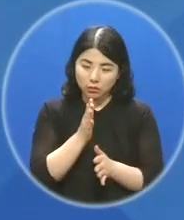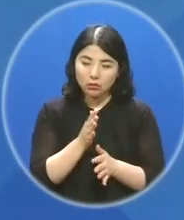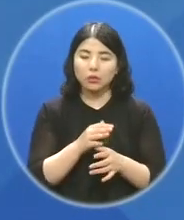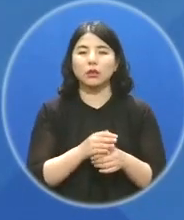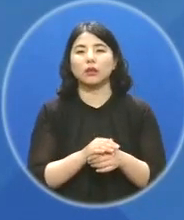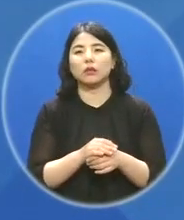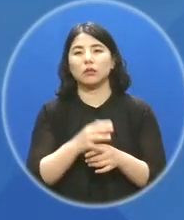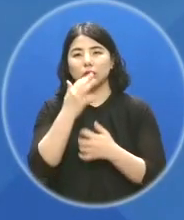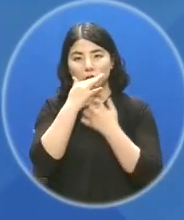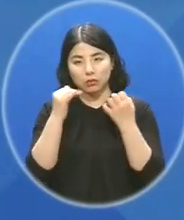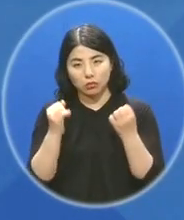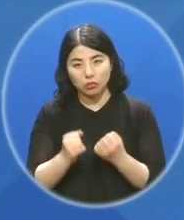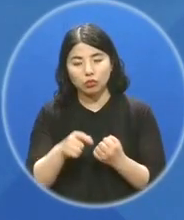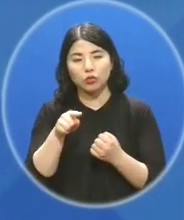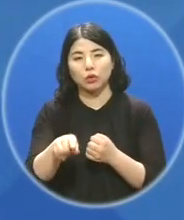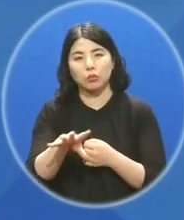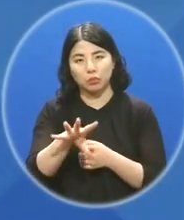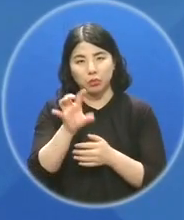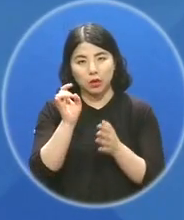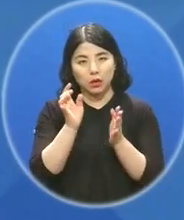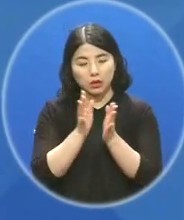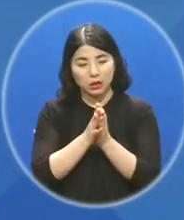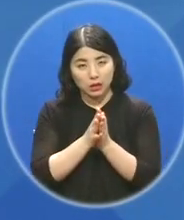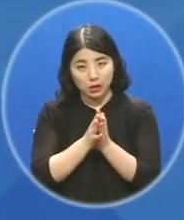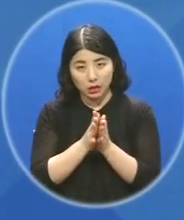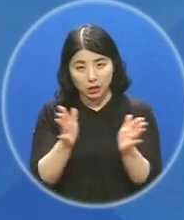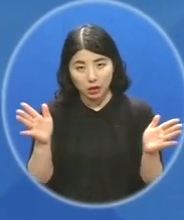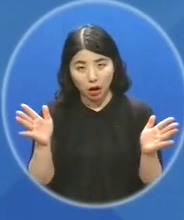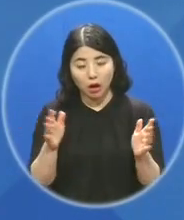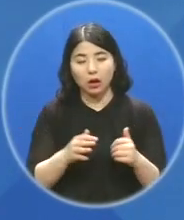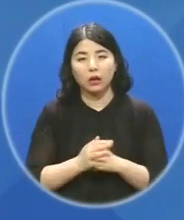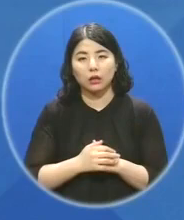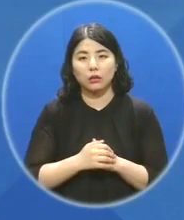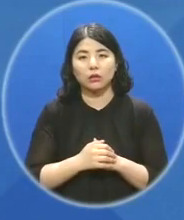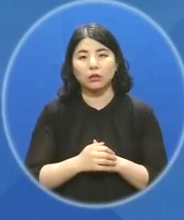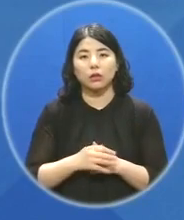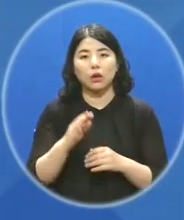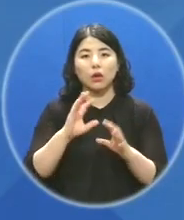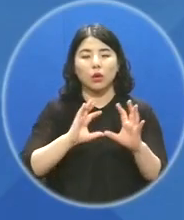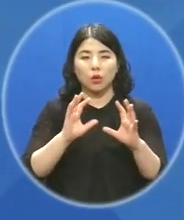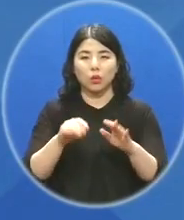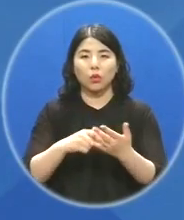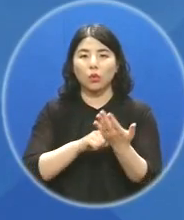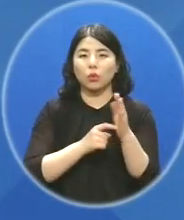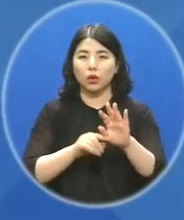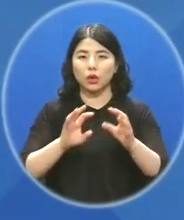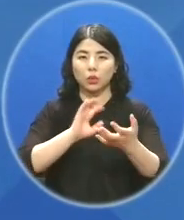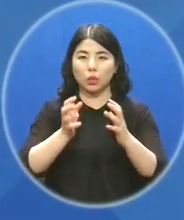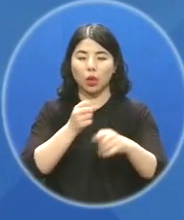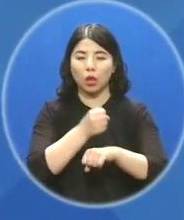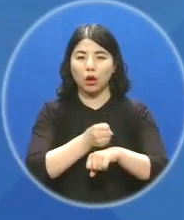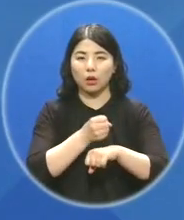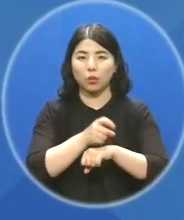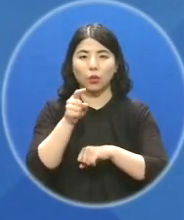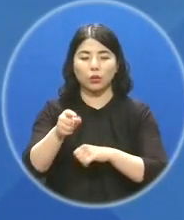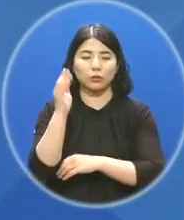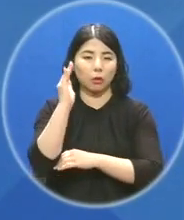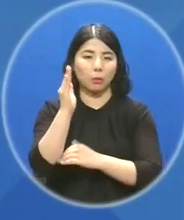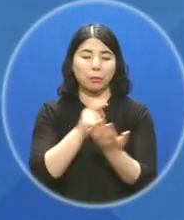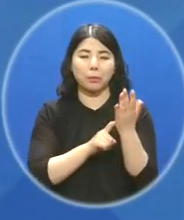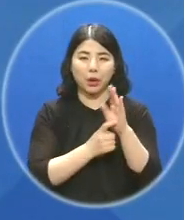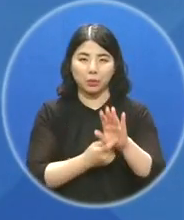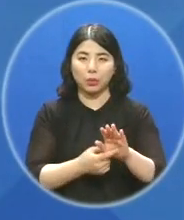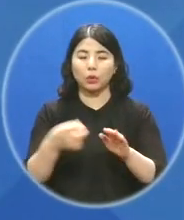그렇죠. 청주시에나 충청북도에서 한번 그걸 해서 아니 뭐 공개 토론회도 하고 그분들의 정견